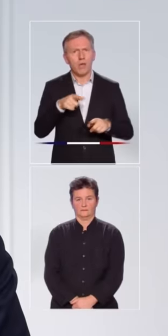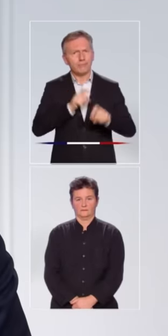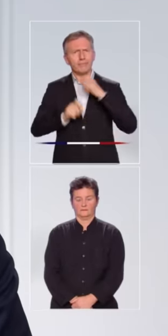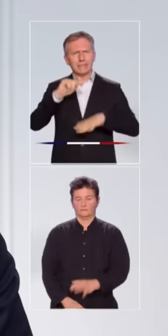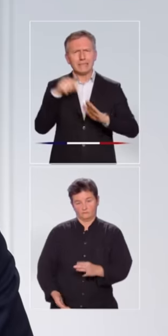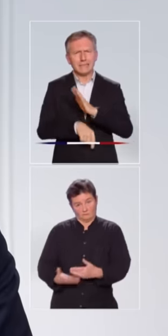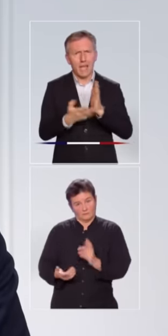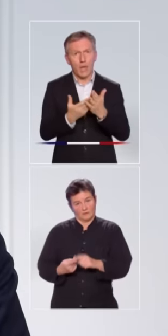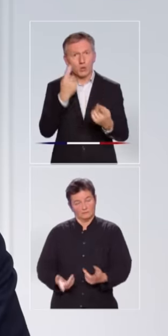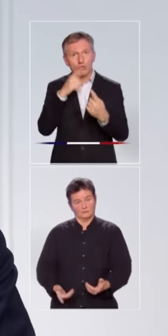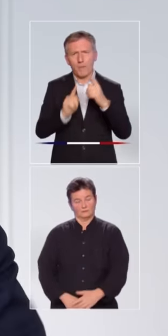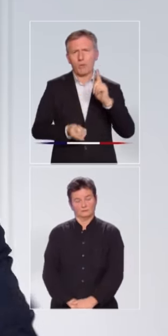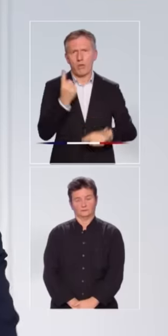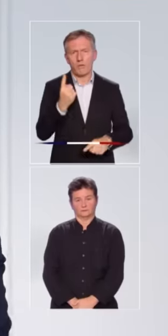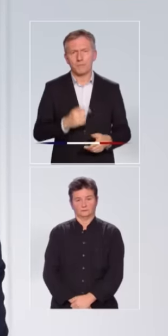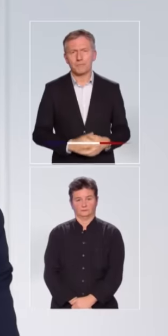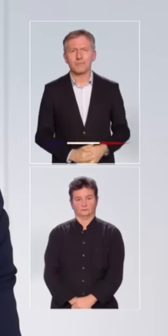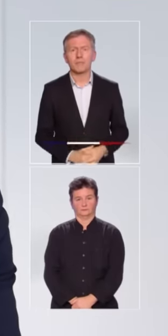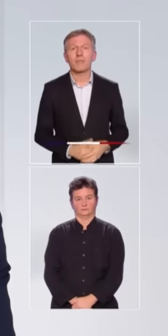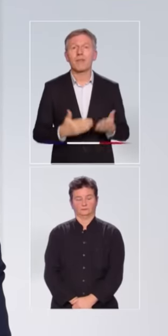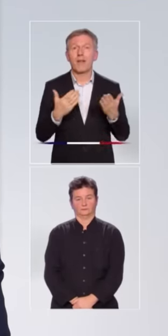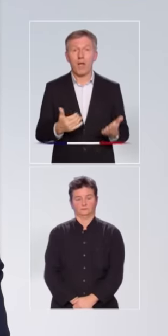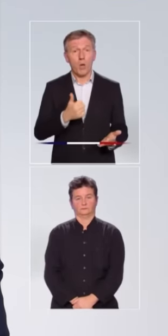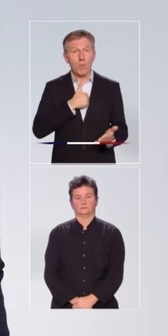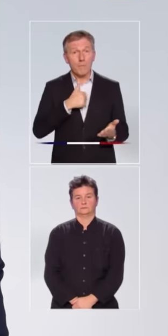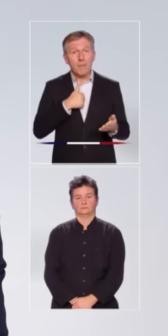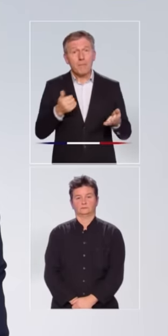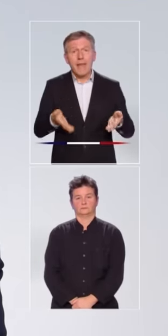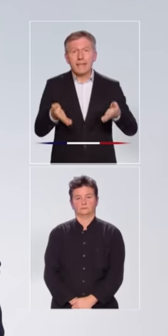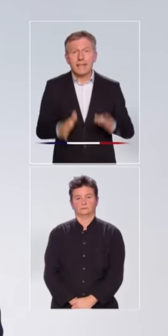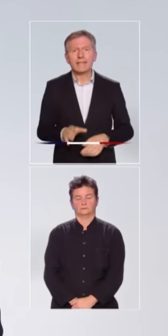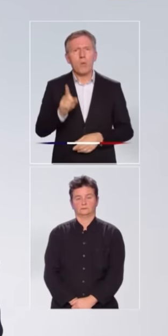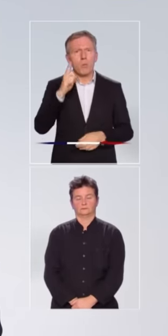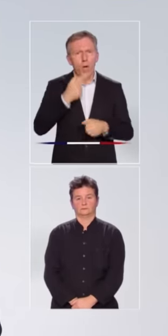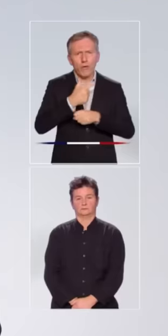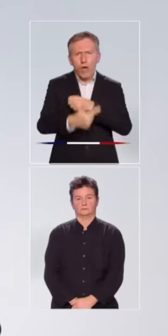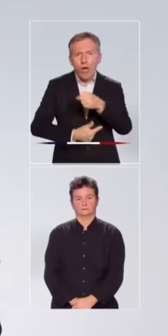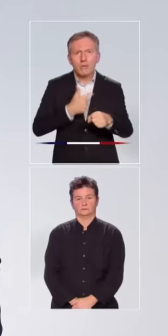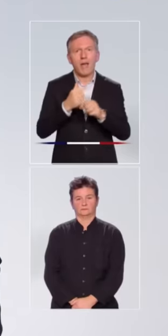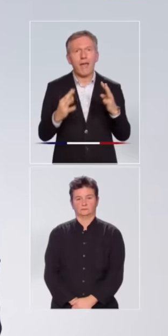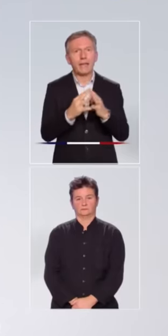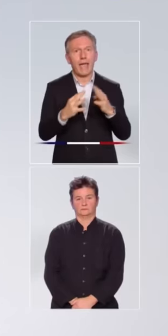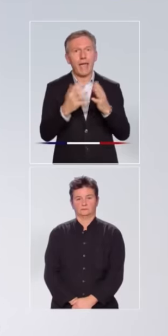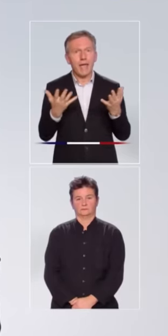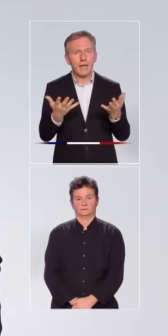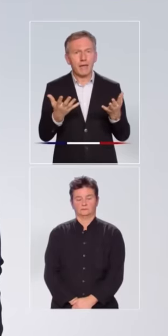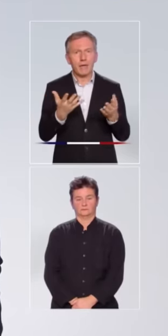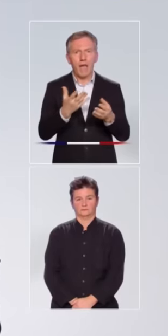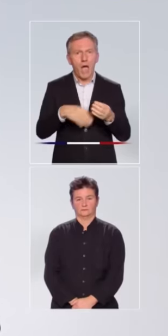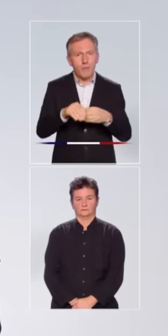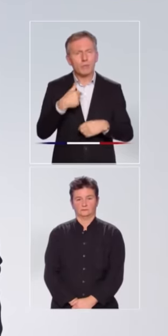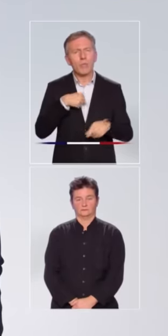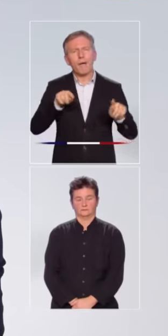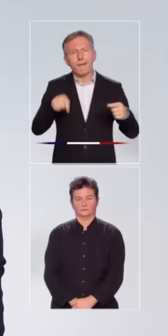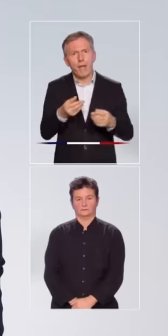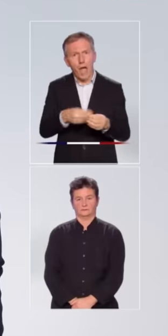c'est un sujet clé. Et donc, je décide, parce qu'après 2 ans de guerre, après d'ailleurs, je veux ici le